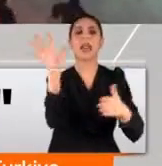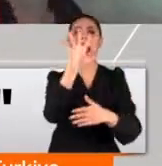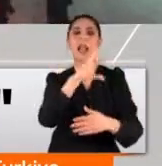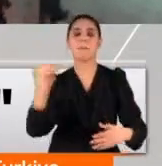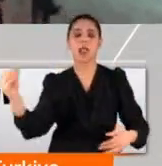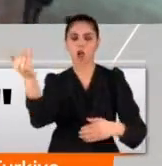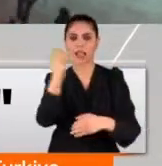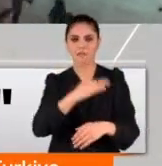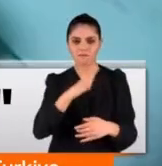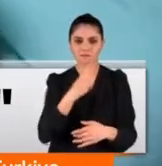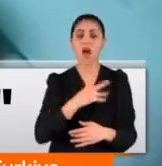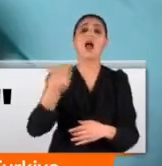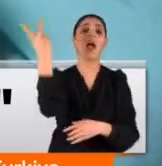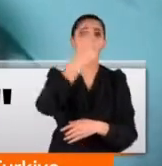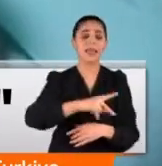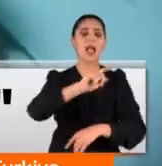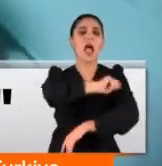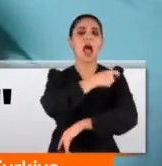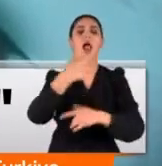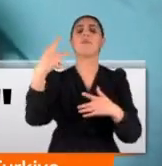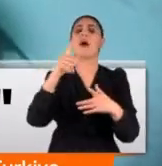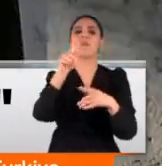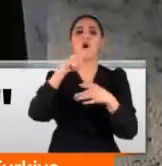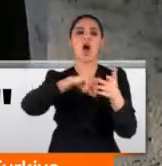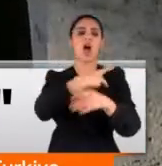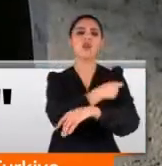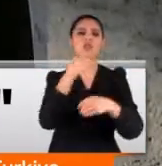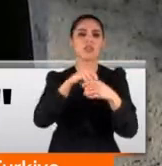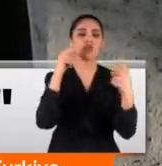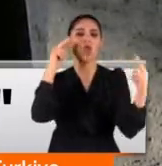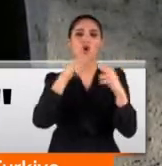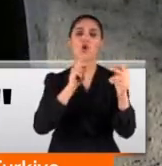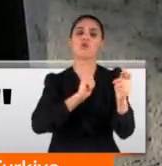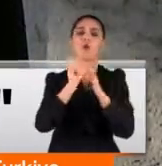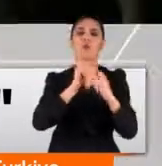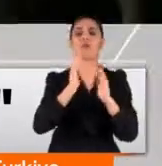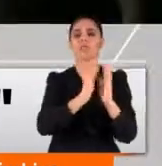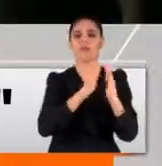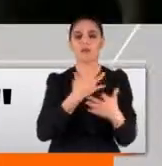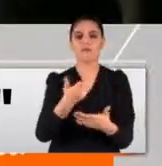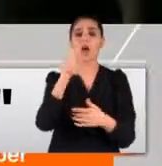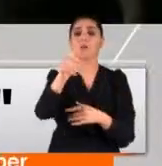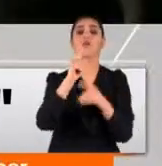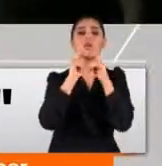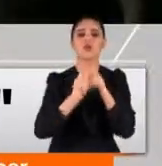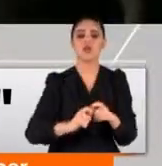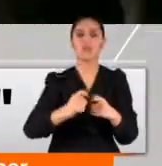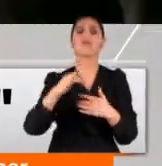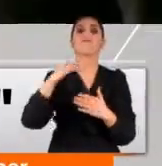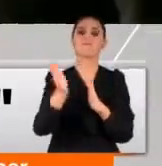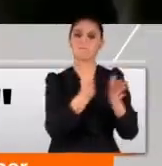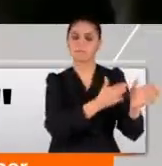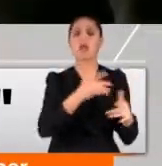daha gelecek aynı zamanda faiz uğraşısı içinde görüşmeler sürüyor şimdiden şöyle 50 milyon bunun yanında Almanya'dan